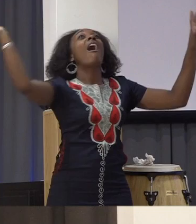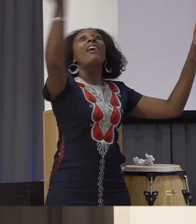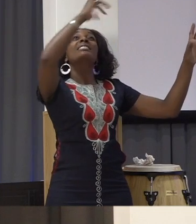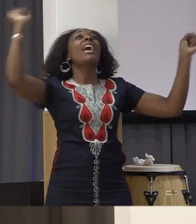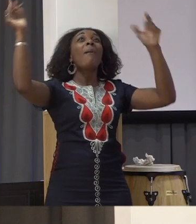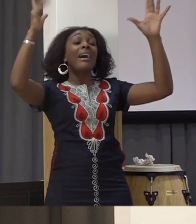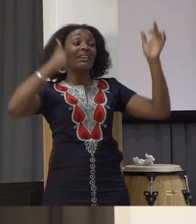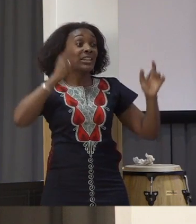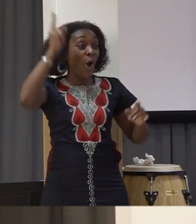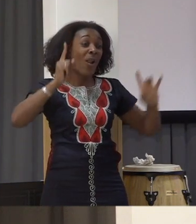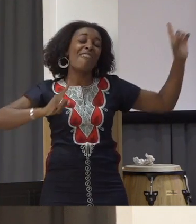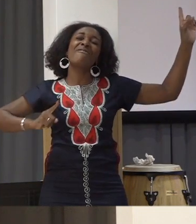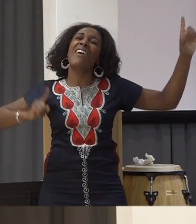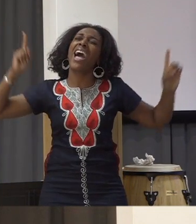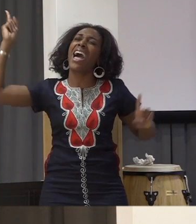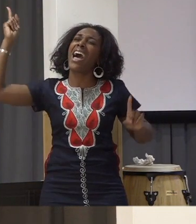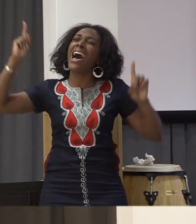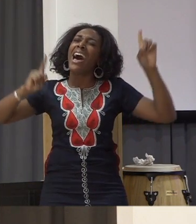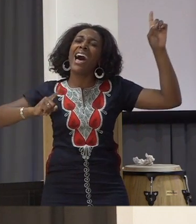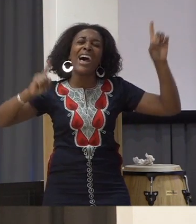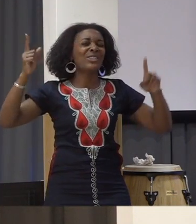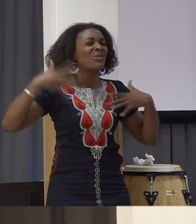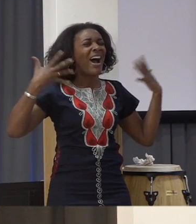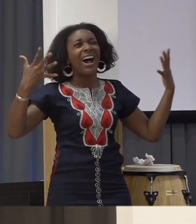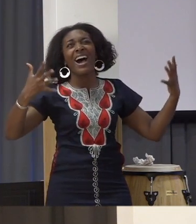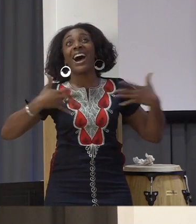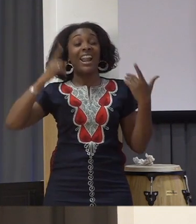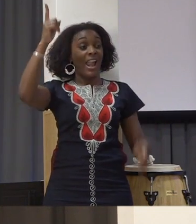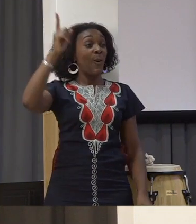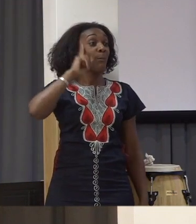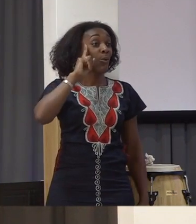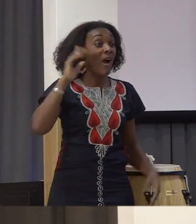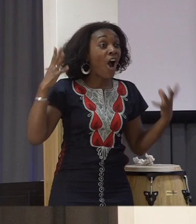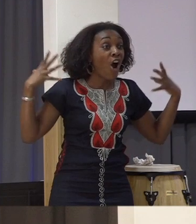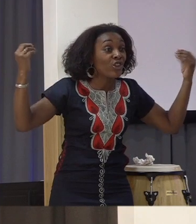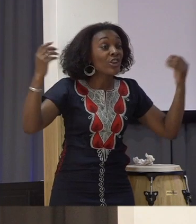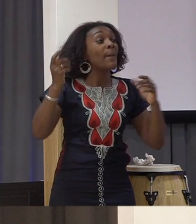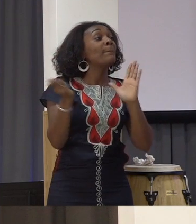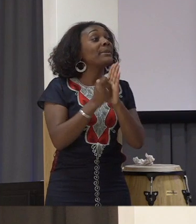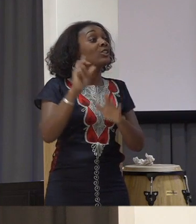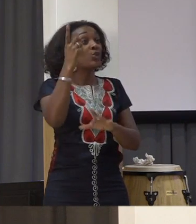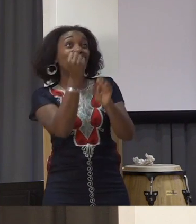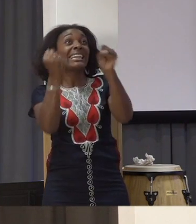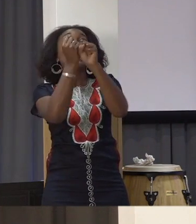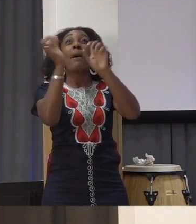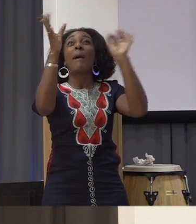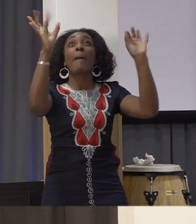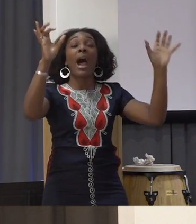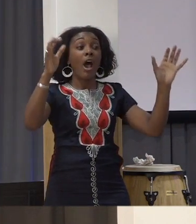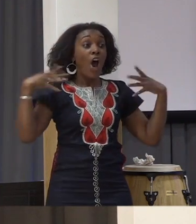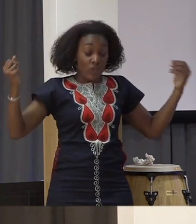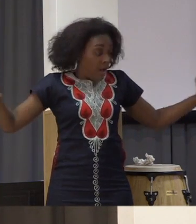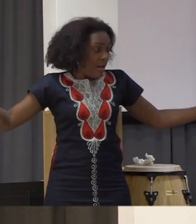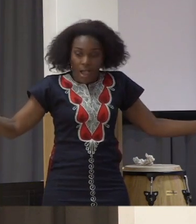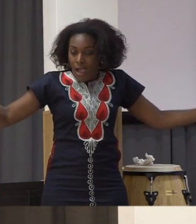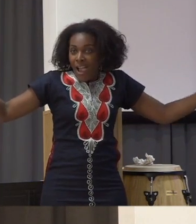Là-haut, c'est la fête. Là-haut, c'est la joie, parce que les anges, lorsqu'ils ont été créés, ont éclaté en chant